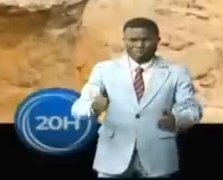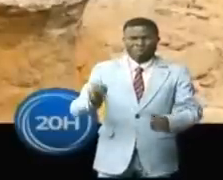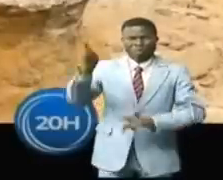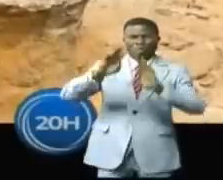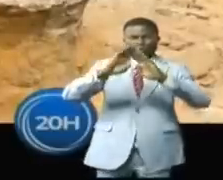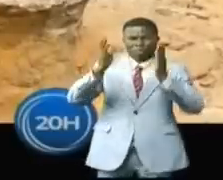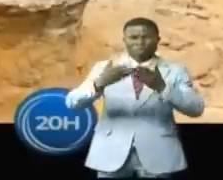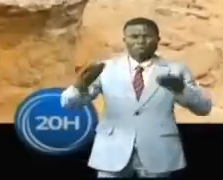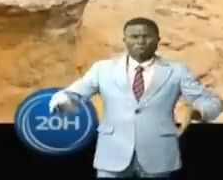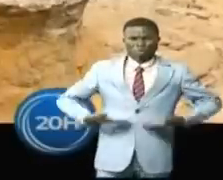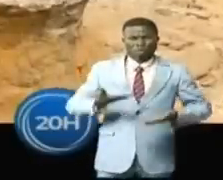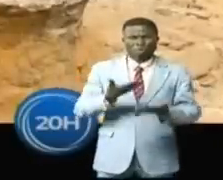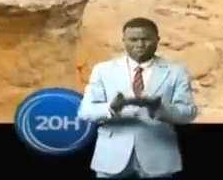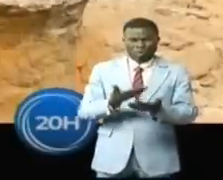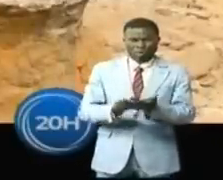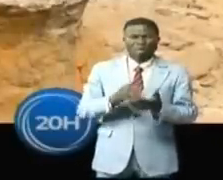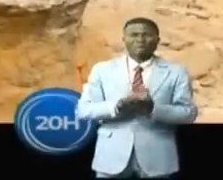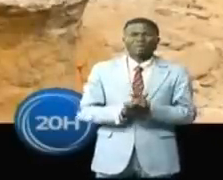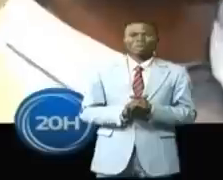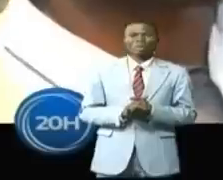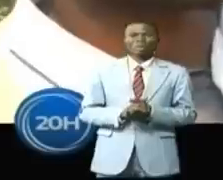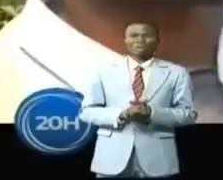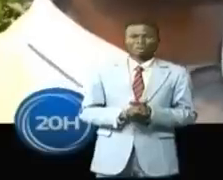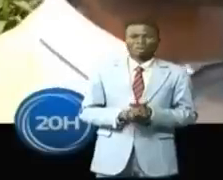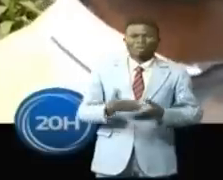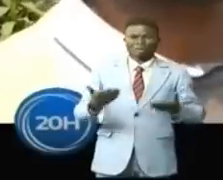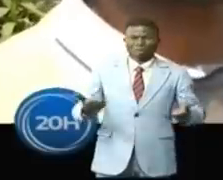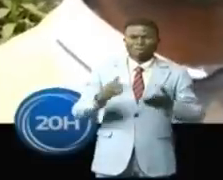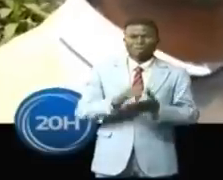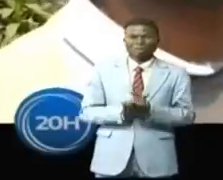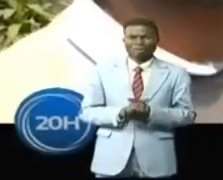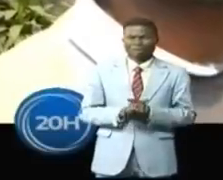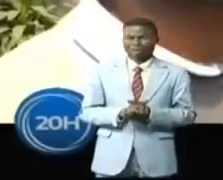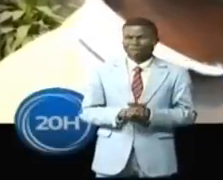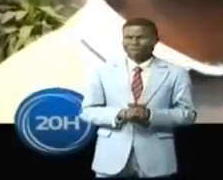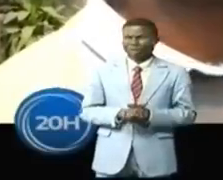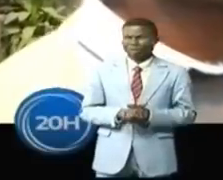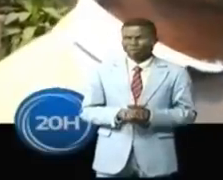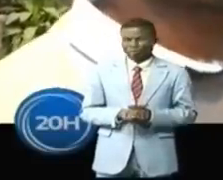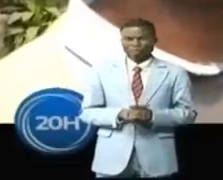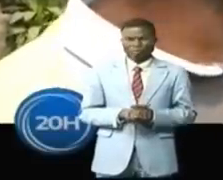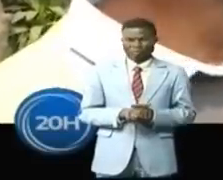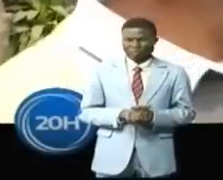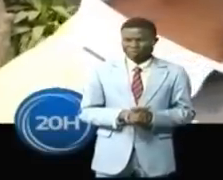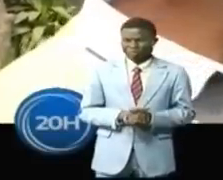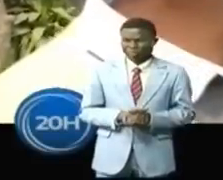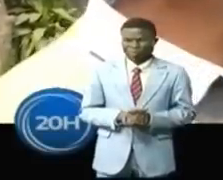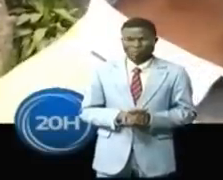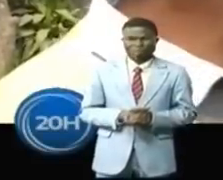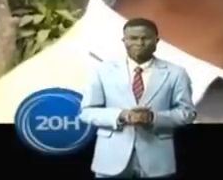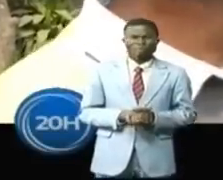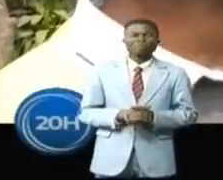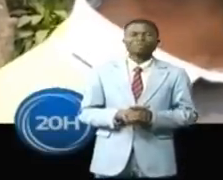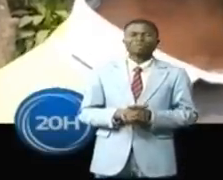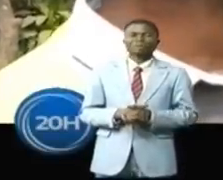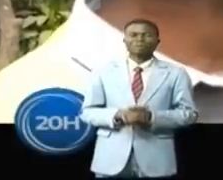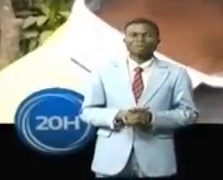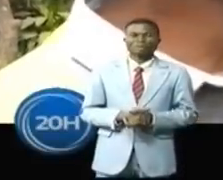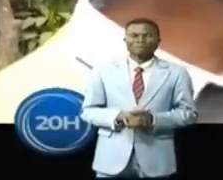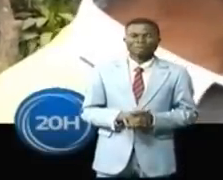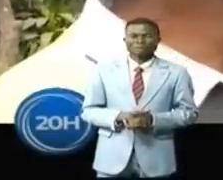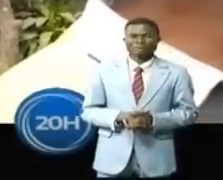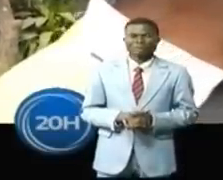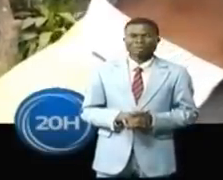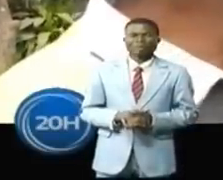population. Jusqu'à la fin, déjà, on est déjà presque déjà à 200 mètres pour arriver vers bypass où nous sommes déjà